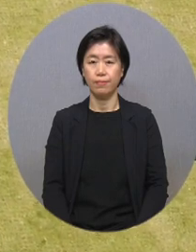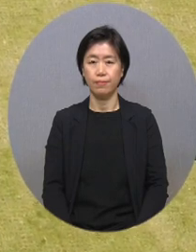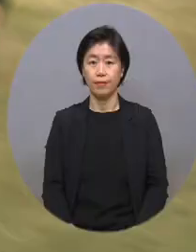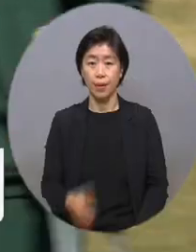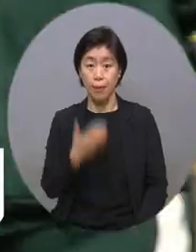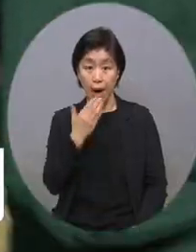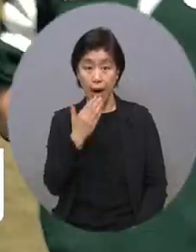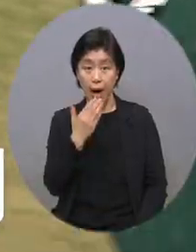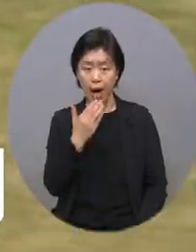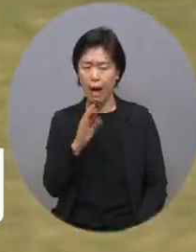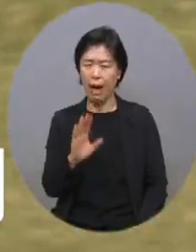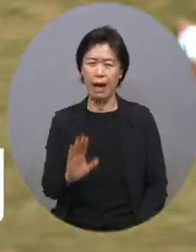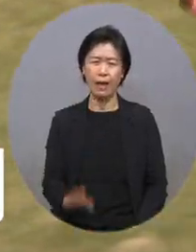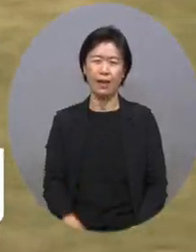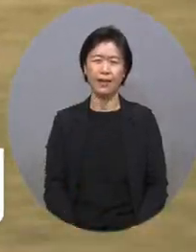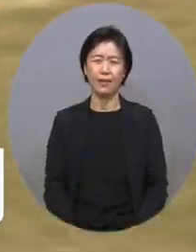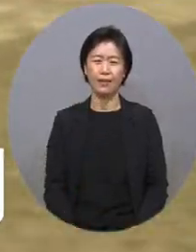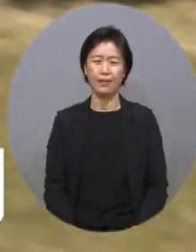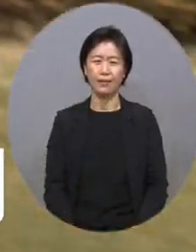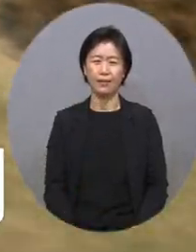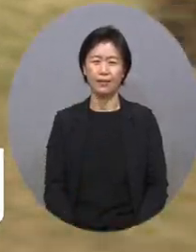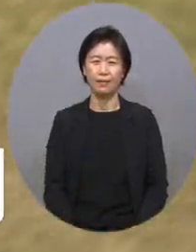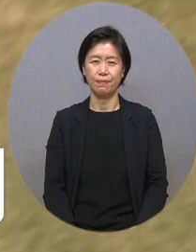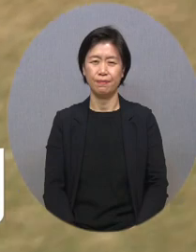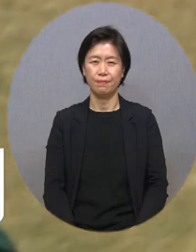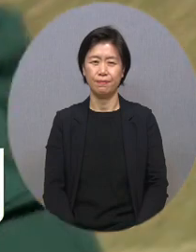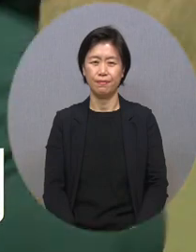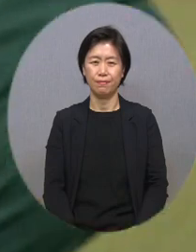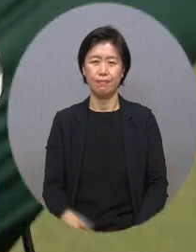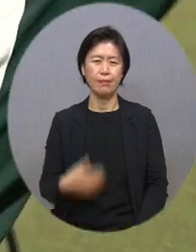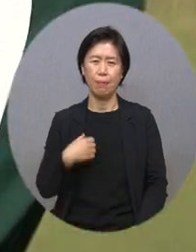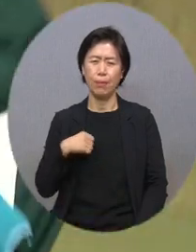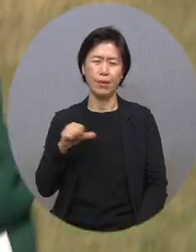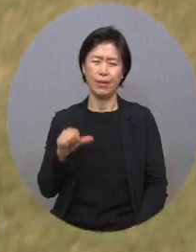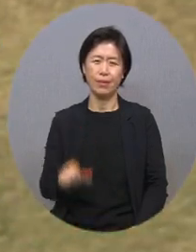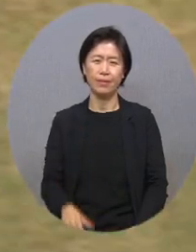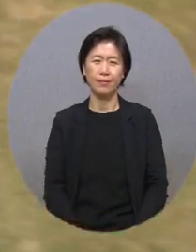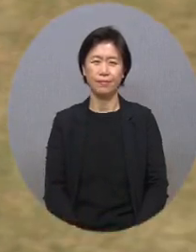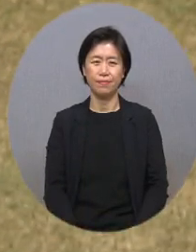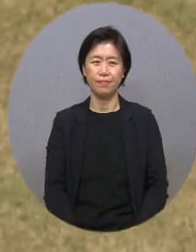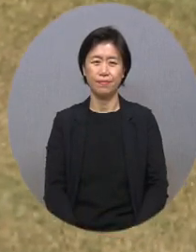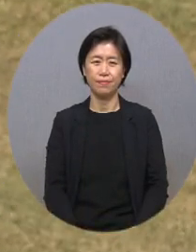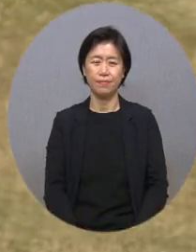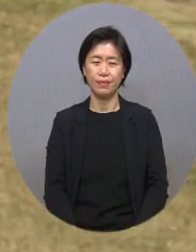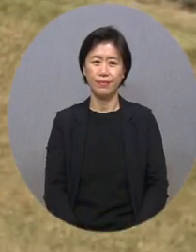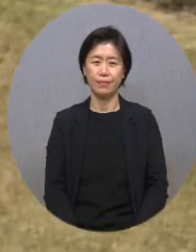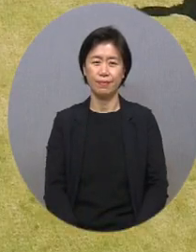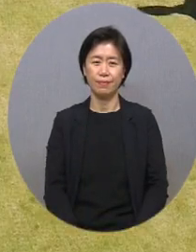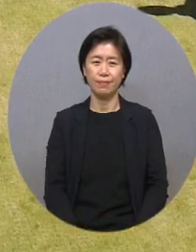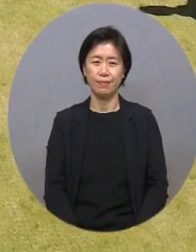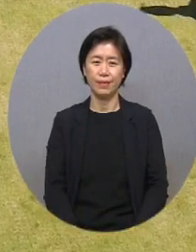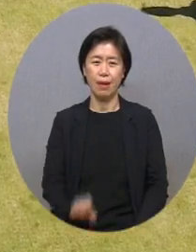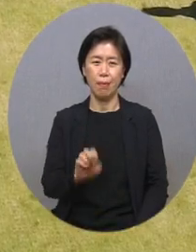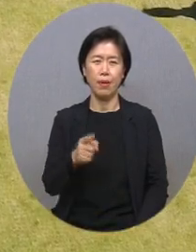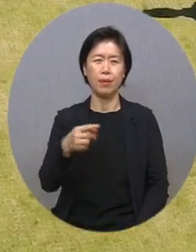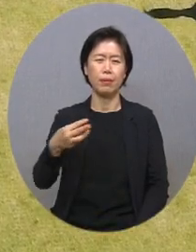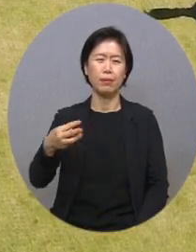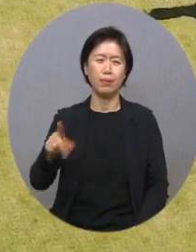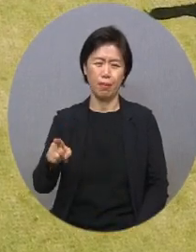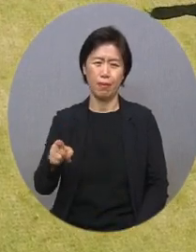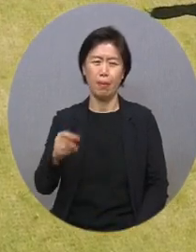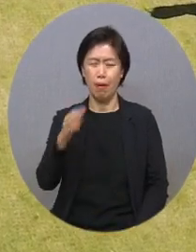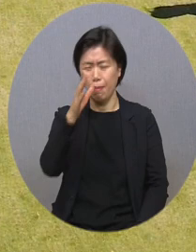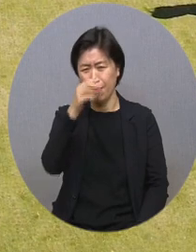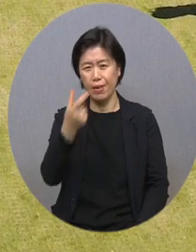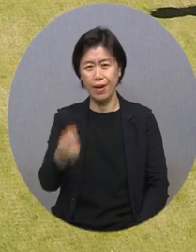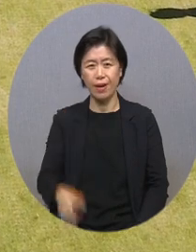파파파파. 오케이. 아베. 짚겠습니다. 나이스 보기. 퍼터 바보네. 내가 너무 이기고 내가 못